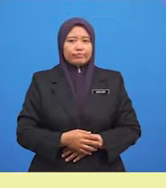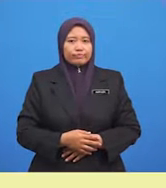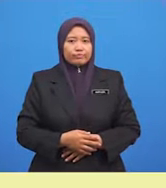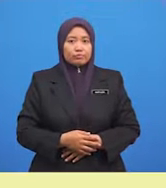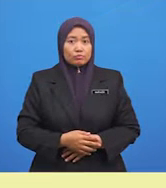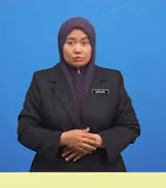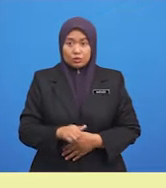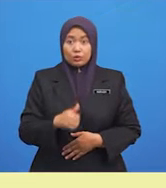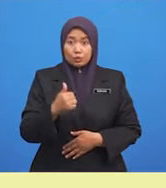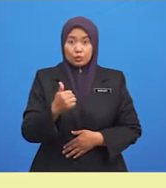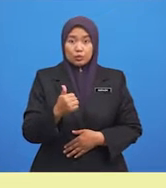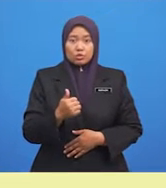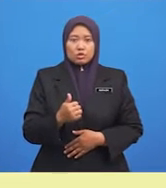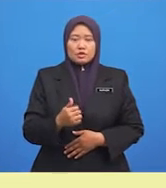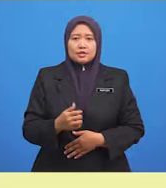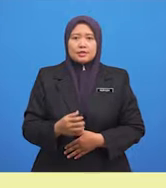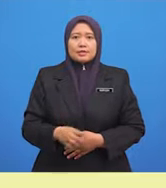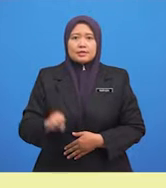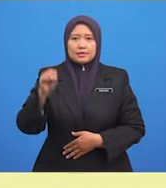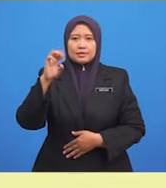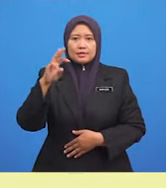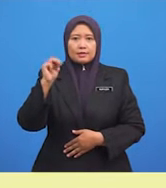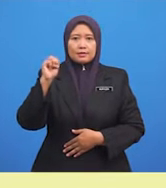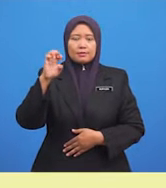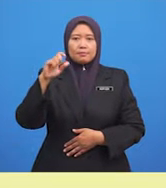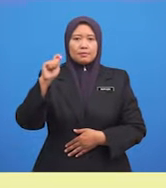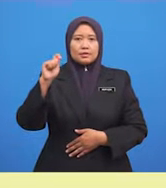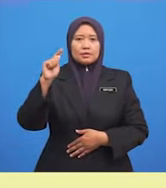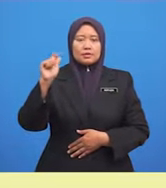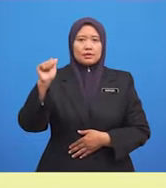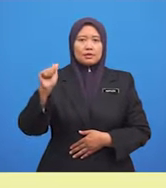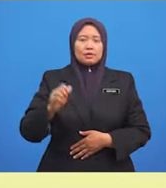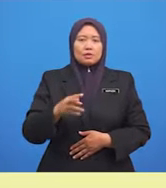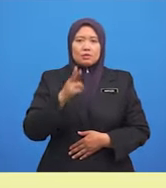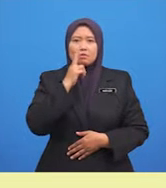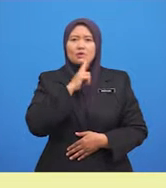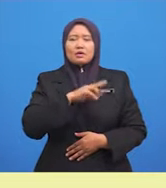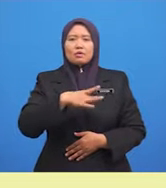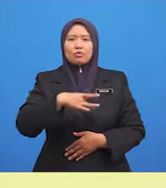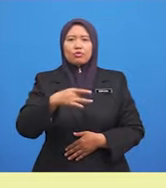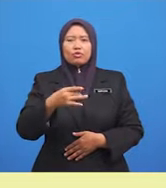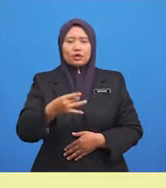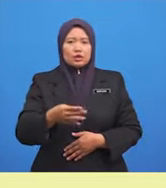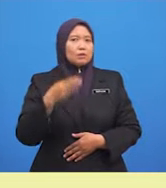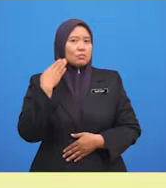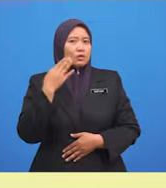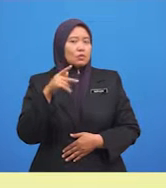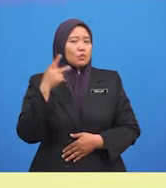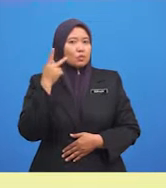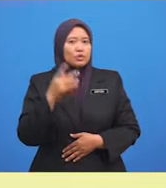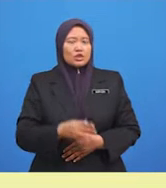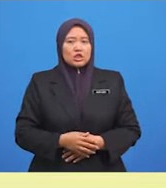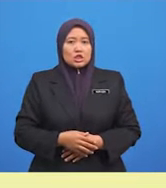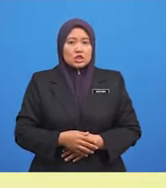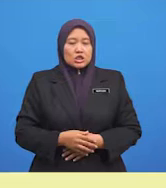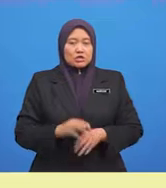Syabas murid-murid. Set semester ialah merah, putih, biru dan kuning.